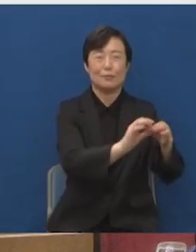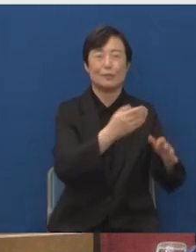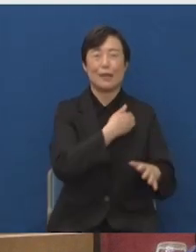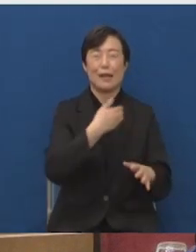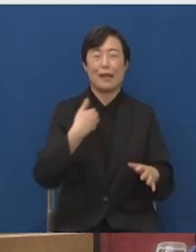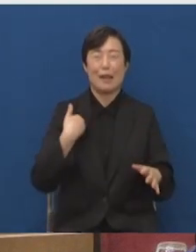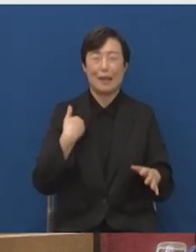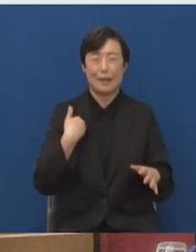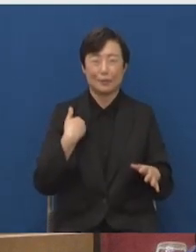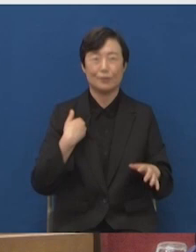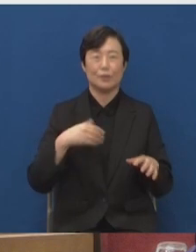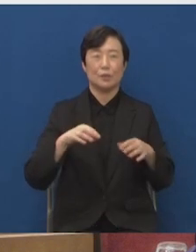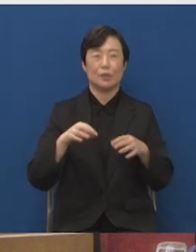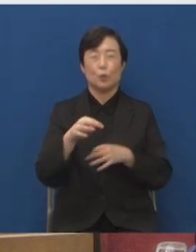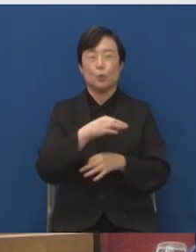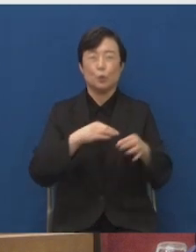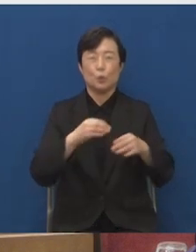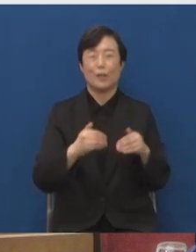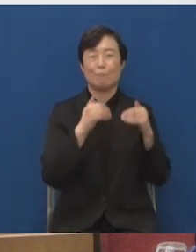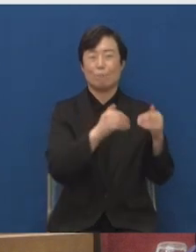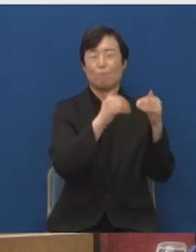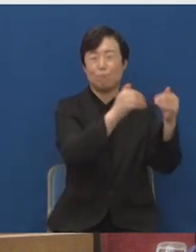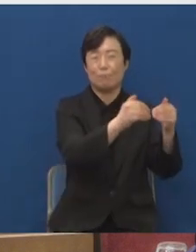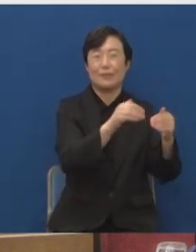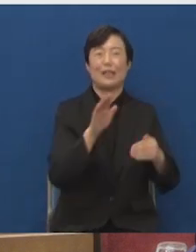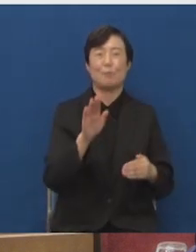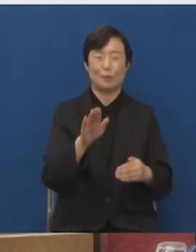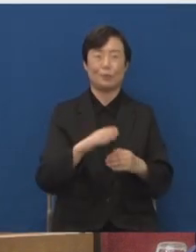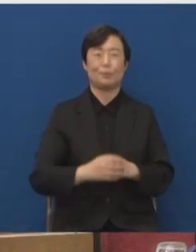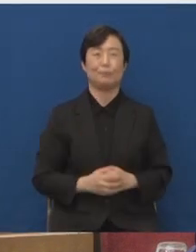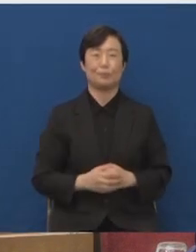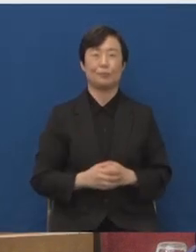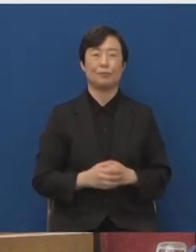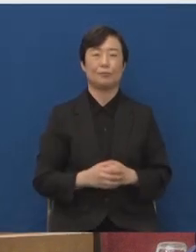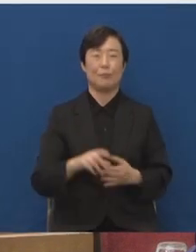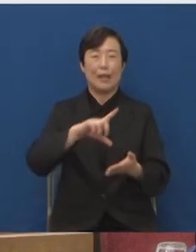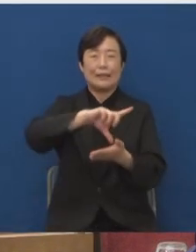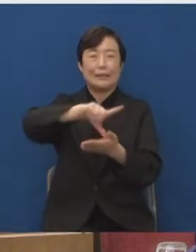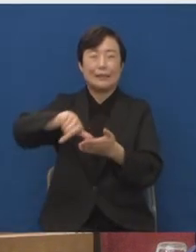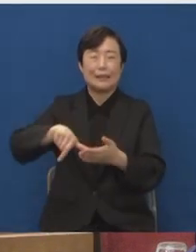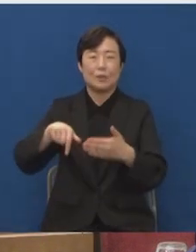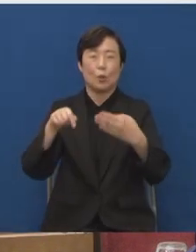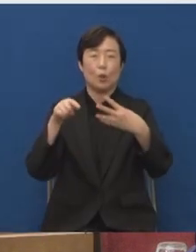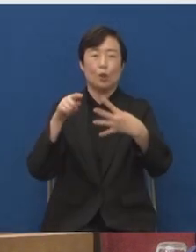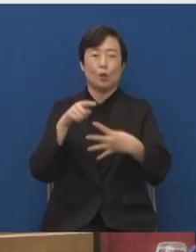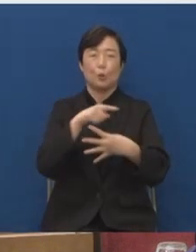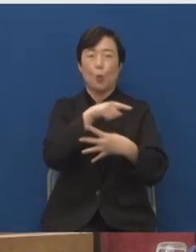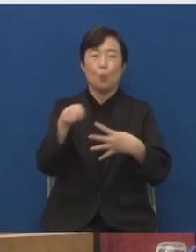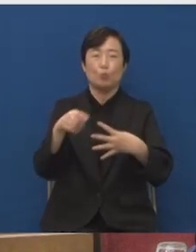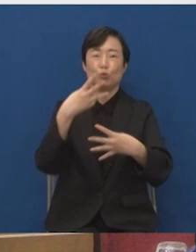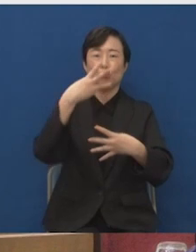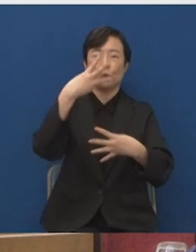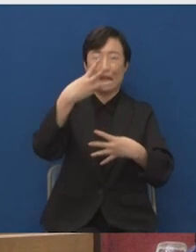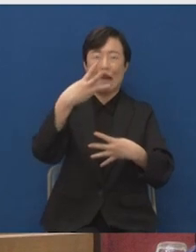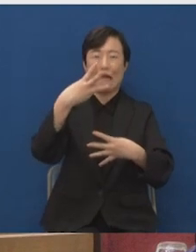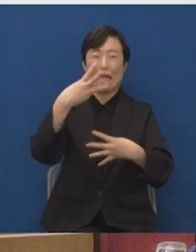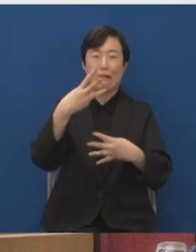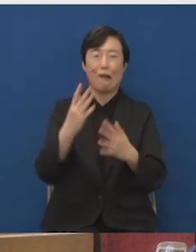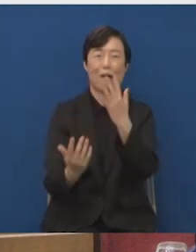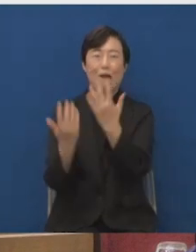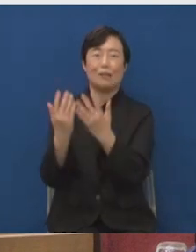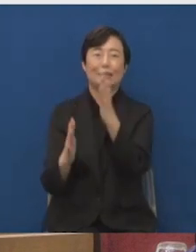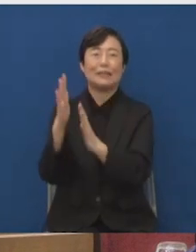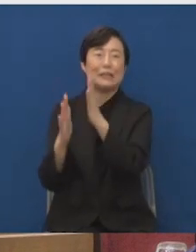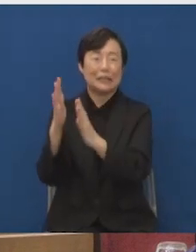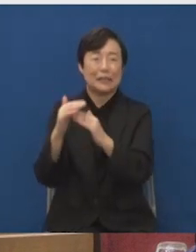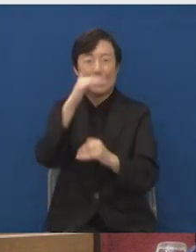立に向けて着実に前進しております。一方で、地域の4分の3が森林、景観を守